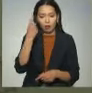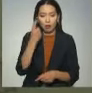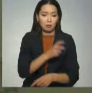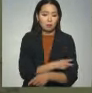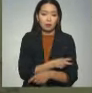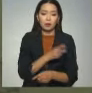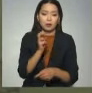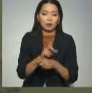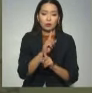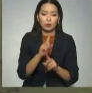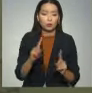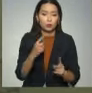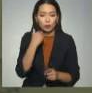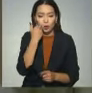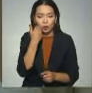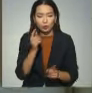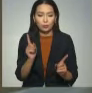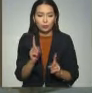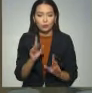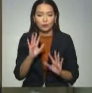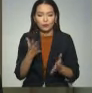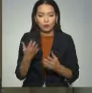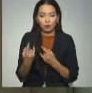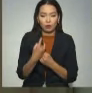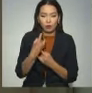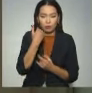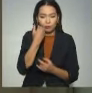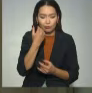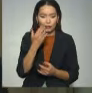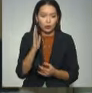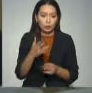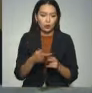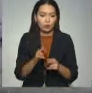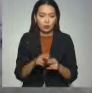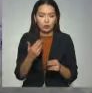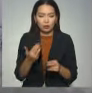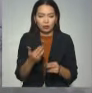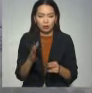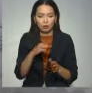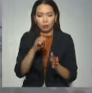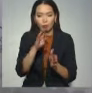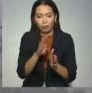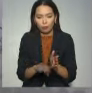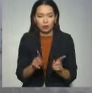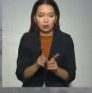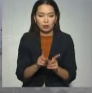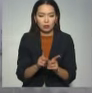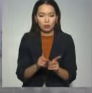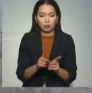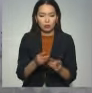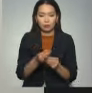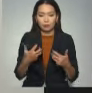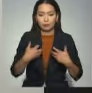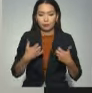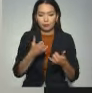бармайды. Себебі ұялады, ел жұртқа қарабет боламын деп ойлайды. Осының салдарынан бұл қатерлі ауру секілді жазылмайтын дертке